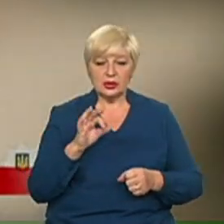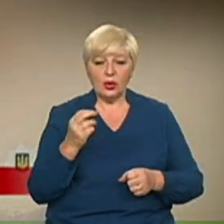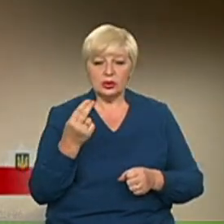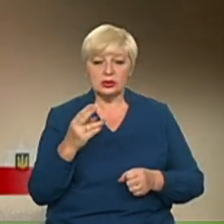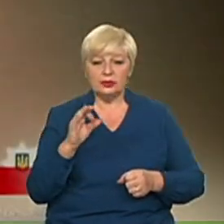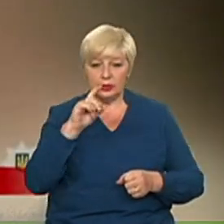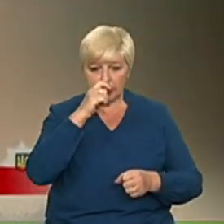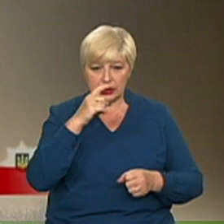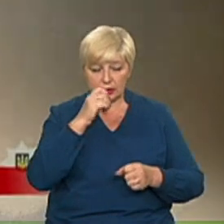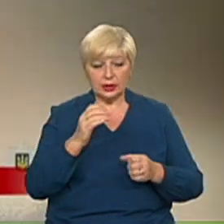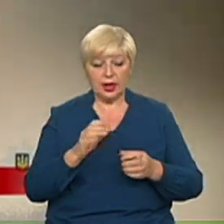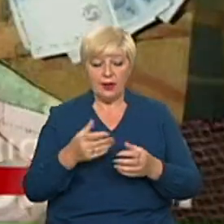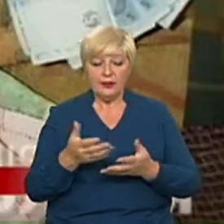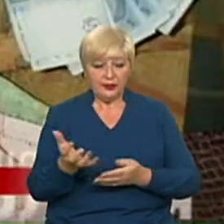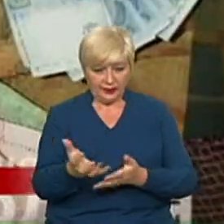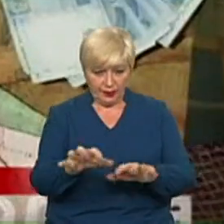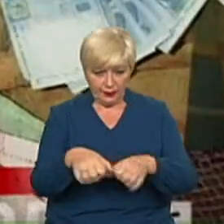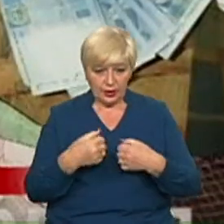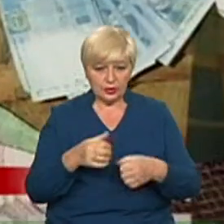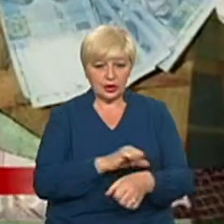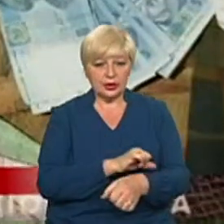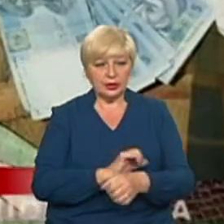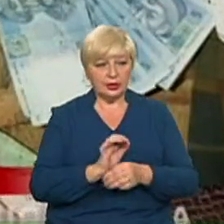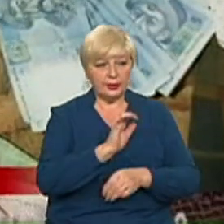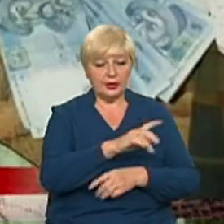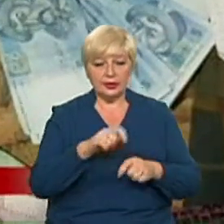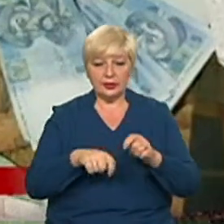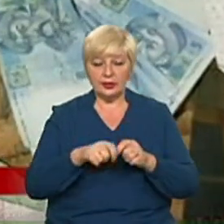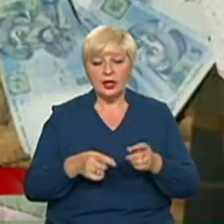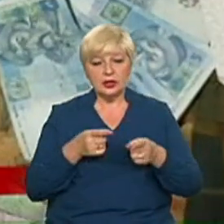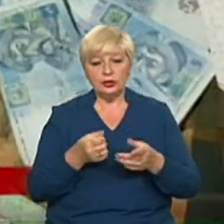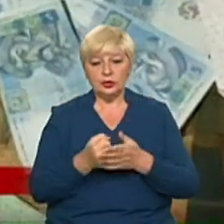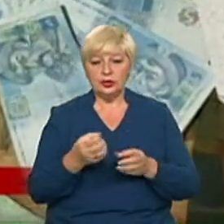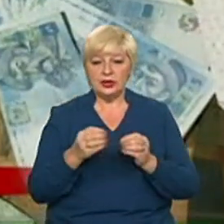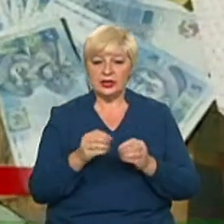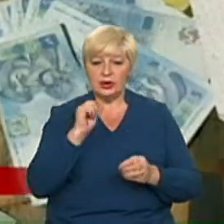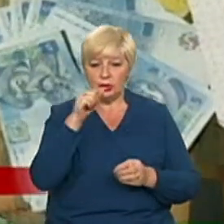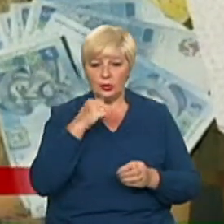наркотики, направили на експертизу. Підозрюваним загрожує до 10 років в'язниці.